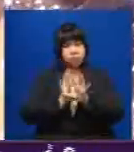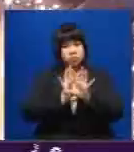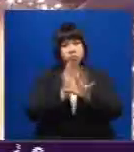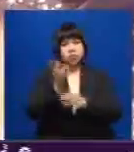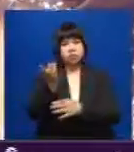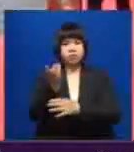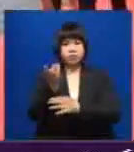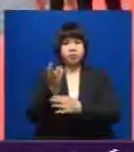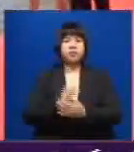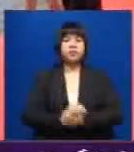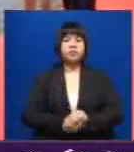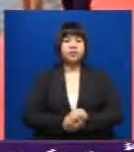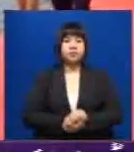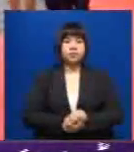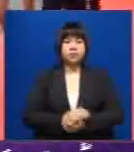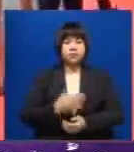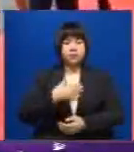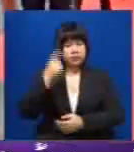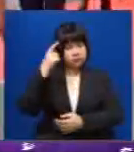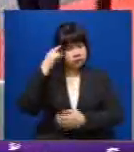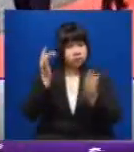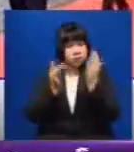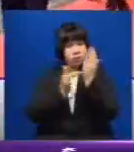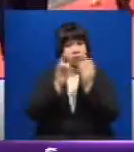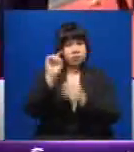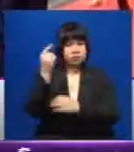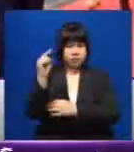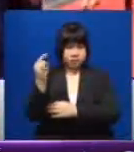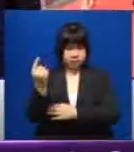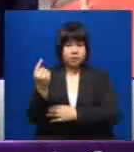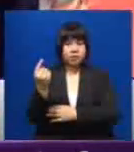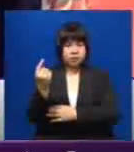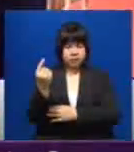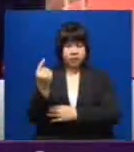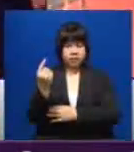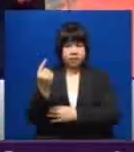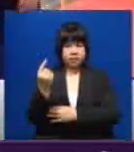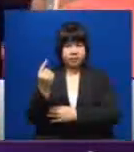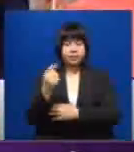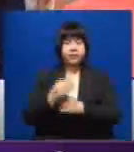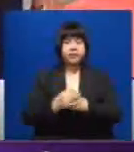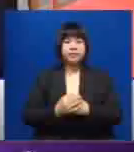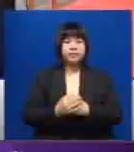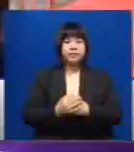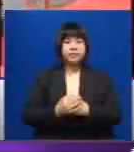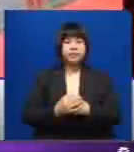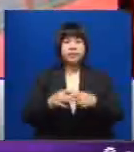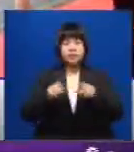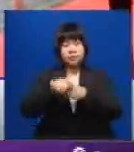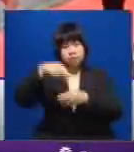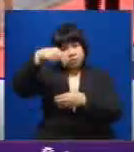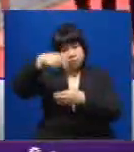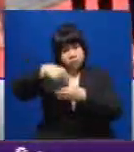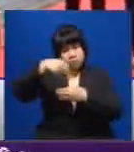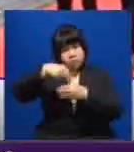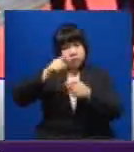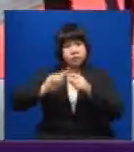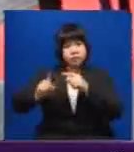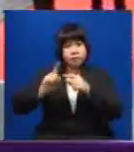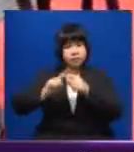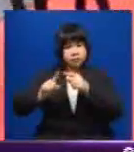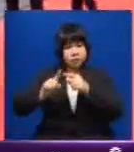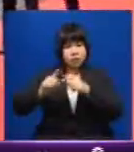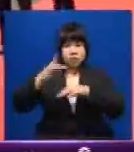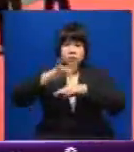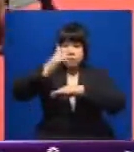ควร เทคโนโลยีใหม่ๆแล้วก็พวกว่าในลักษณะว่าพลังงานทดแทนแล้วก็ร